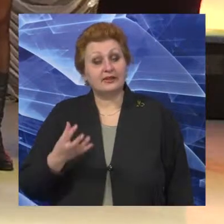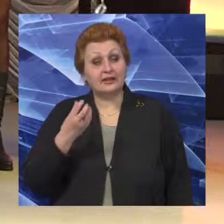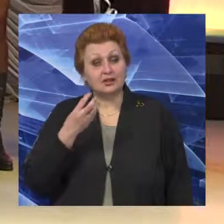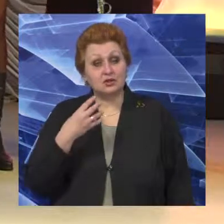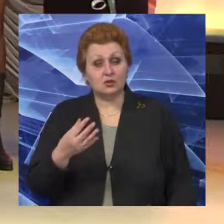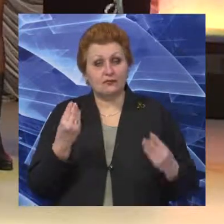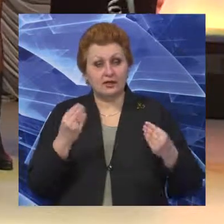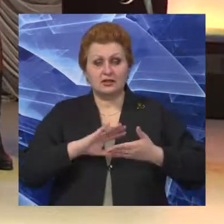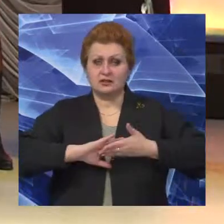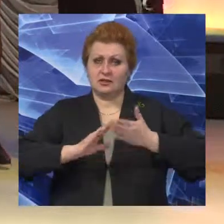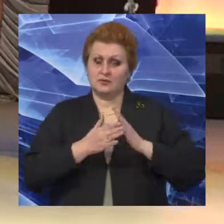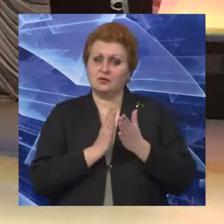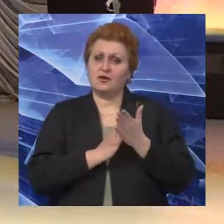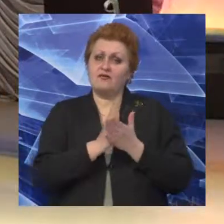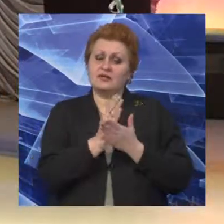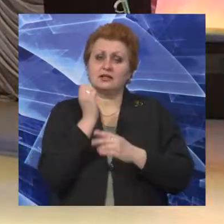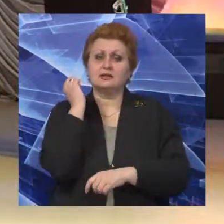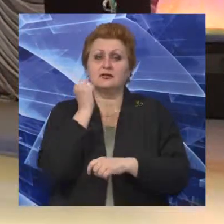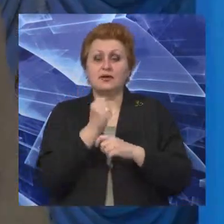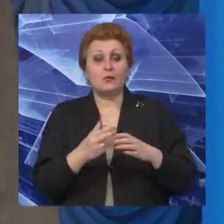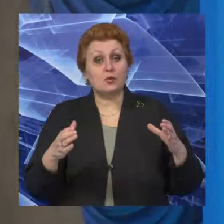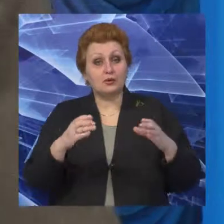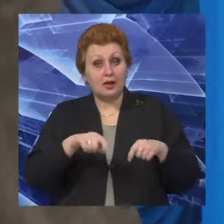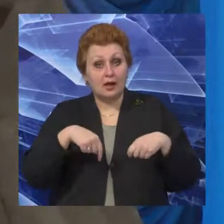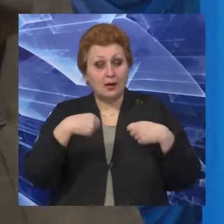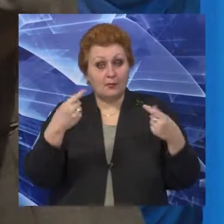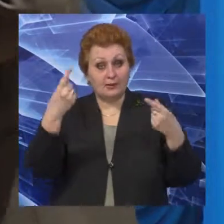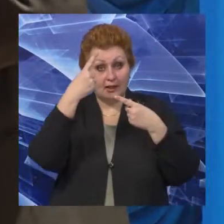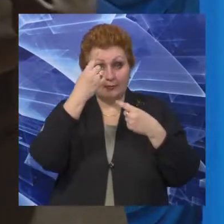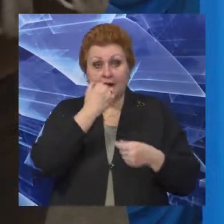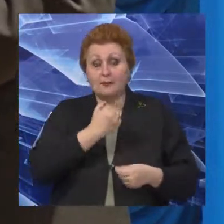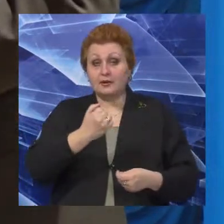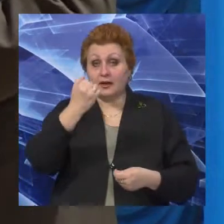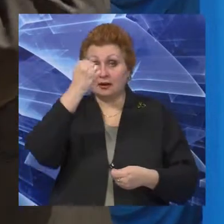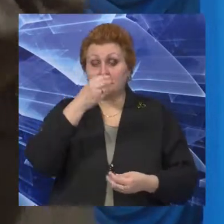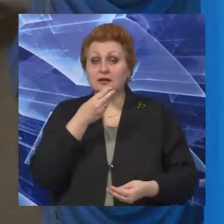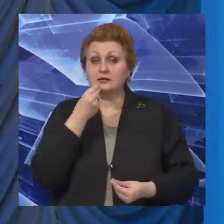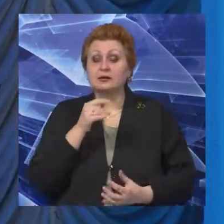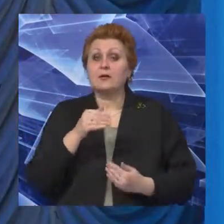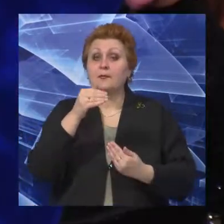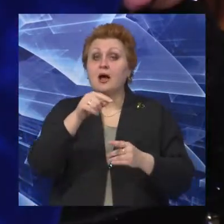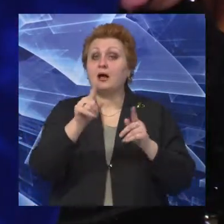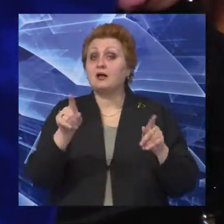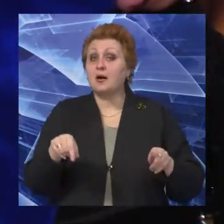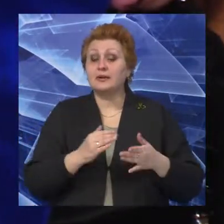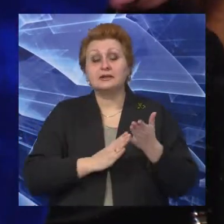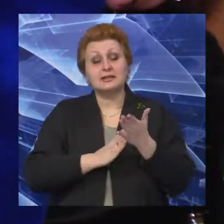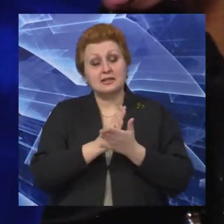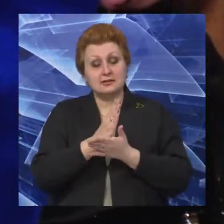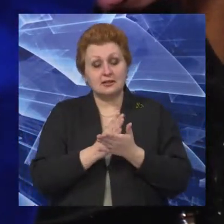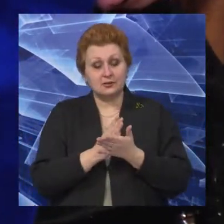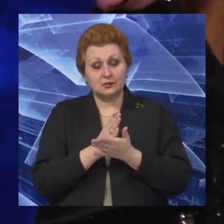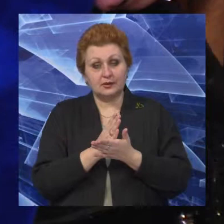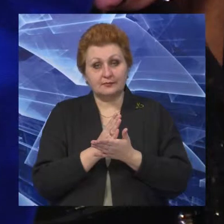Кроме того, в торжественной обстановке ветеранам и работникам компании были объявлены благодарности и вручены почетные грамоты за заслуги